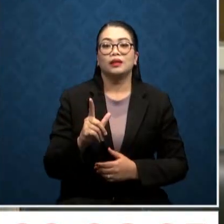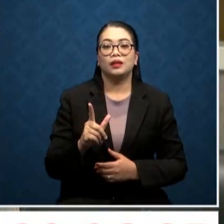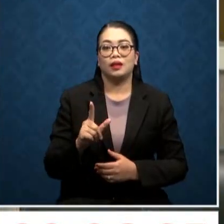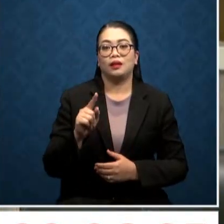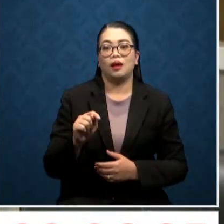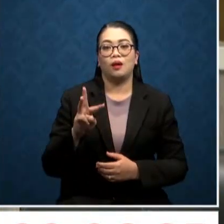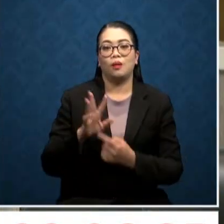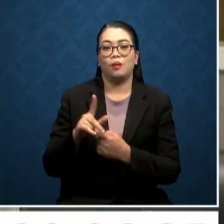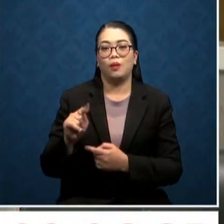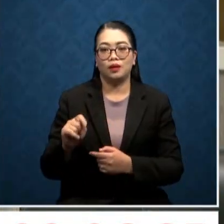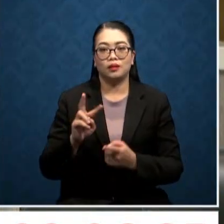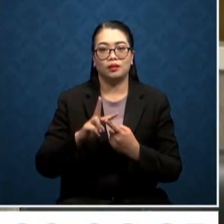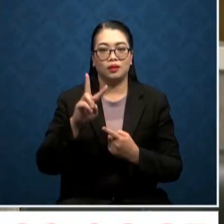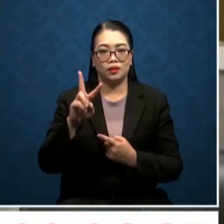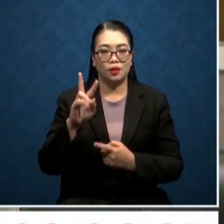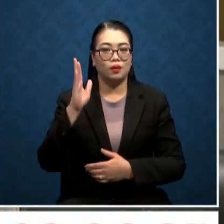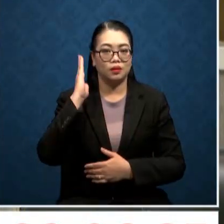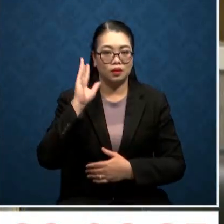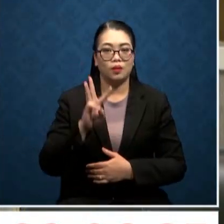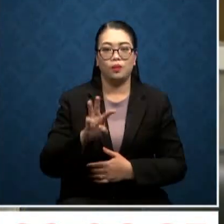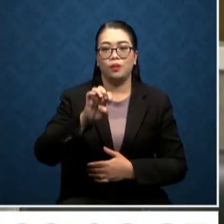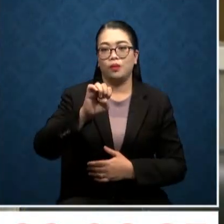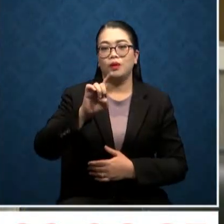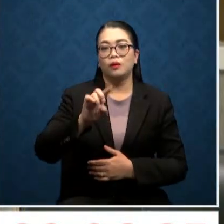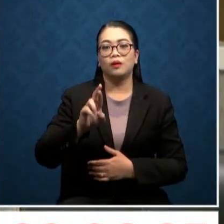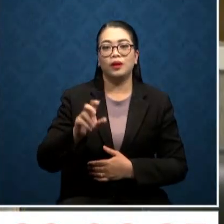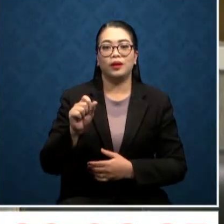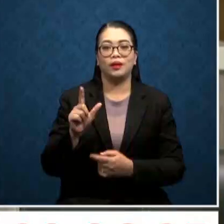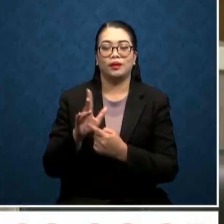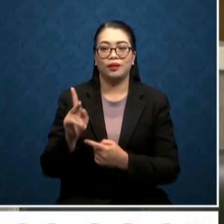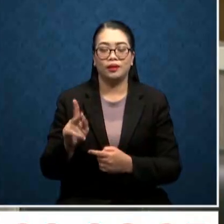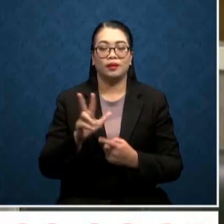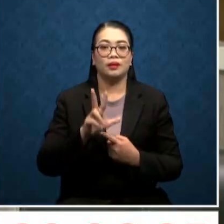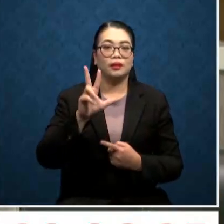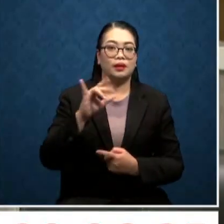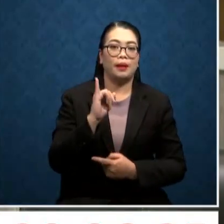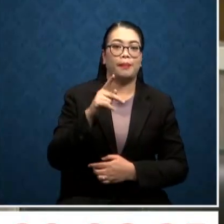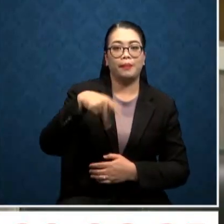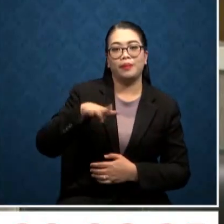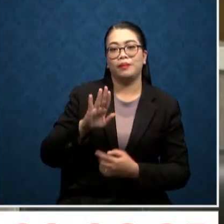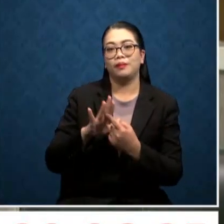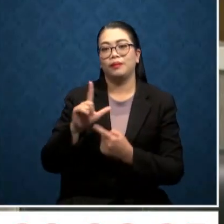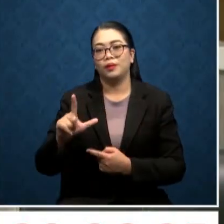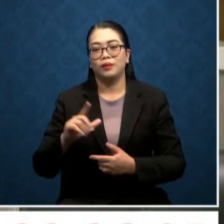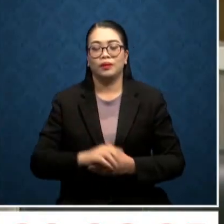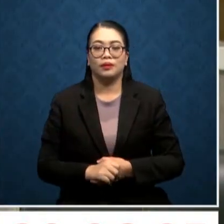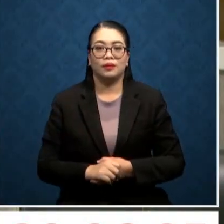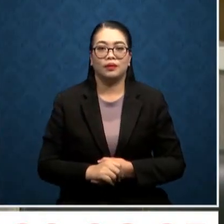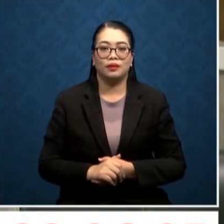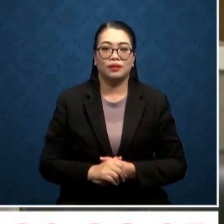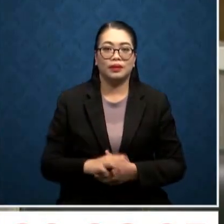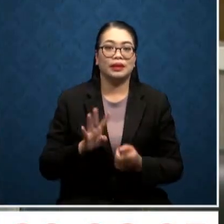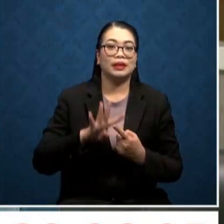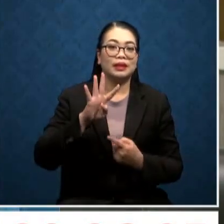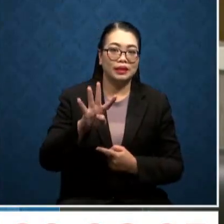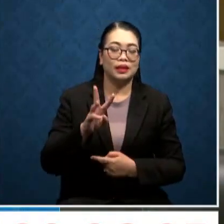ชร2นายวีรศักดิ์วิจิตรแสงสี3นายไพบูลย์ณบุตรจอม4